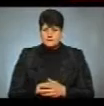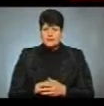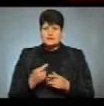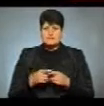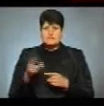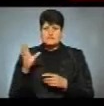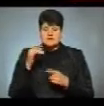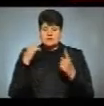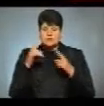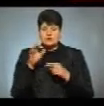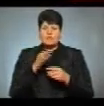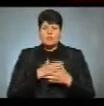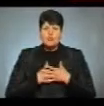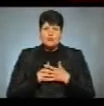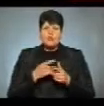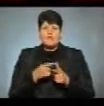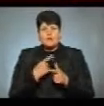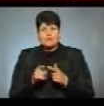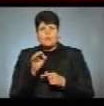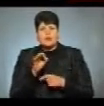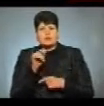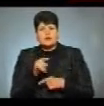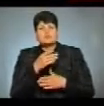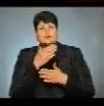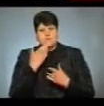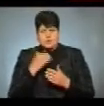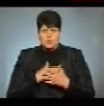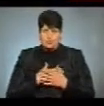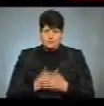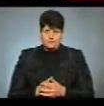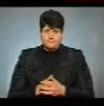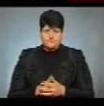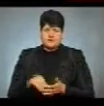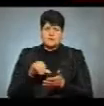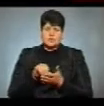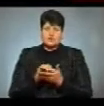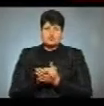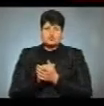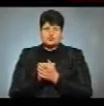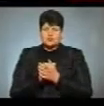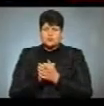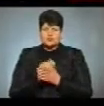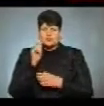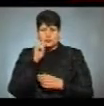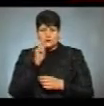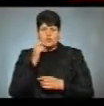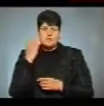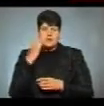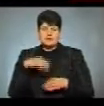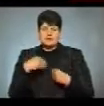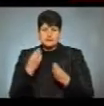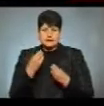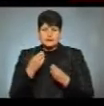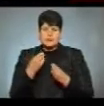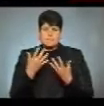творчість на світі, вона про любов або про відсутність любові. Членкині Союзу Українок Америки передали прилад для проведення